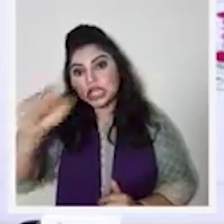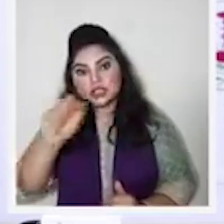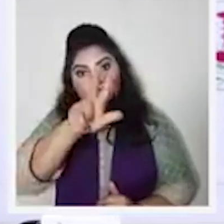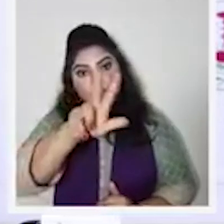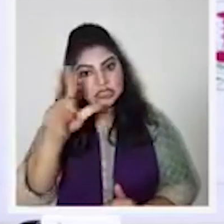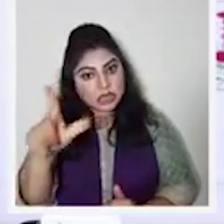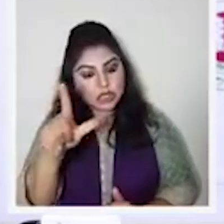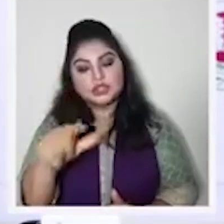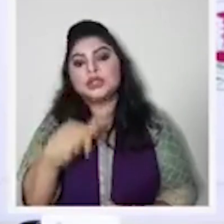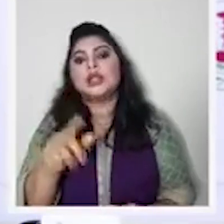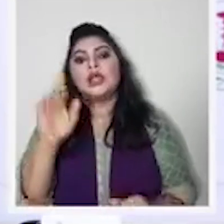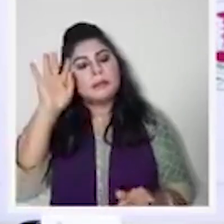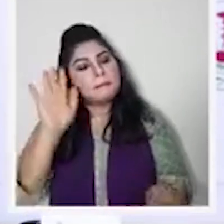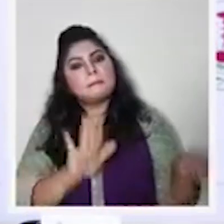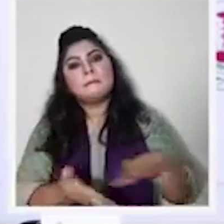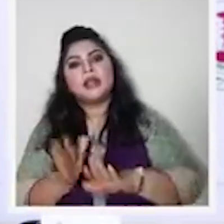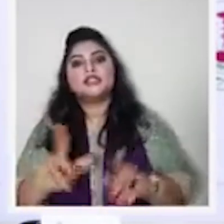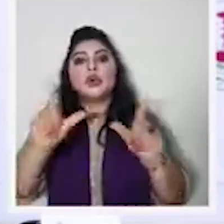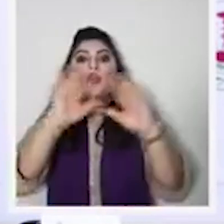5,682 জন এবং এ পর্যন্ত